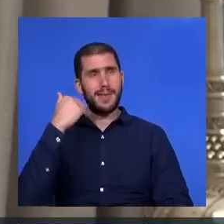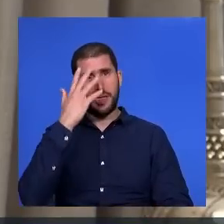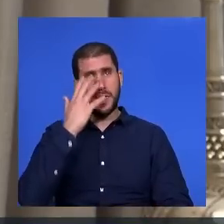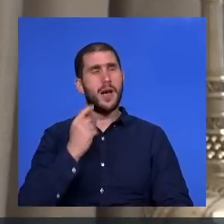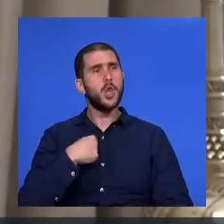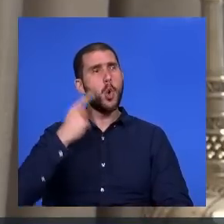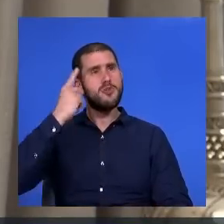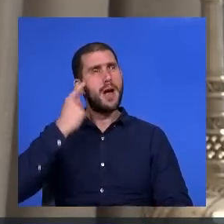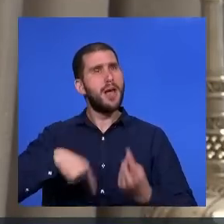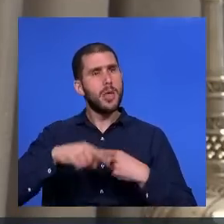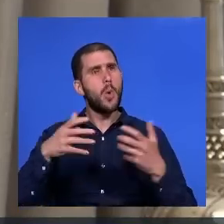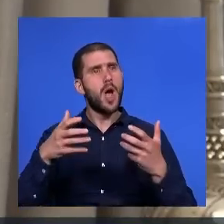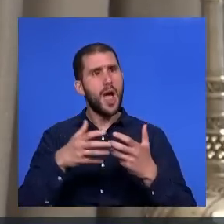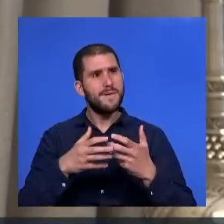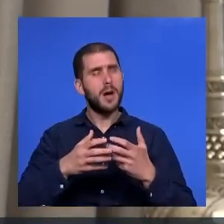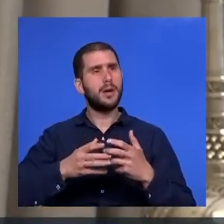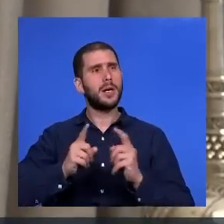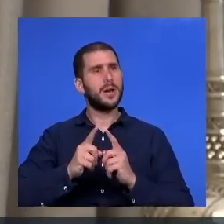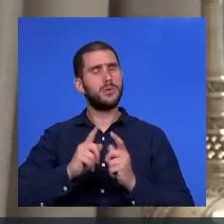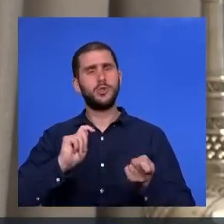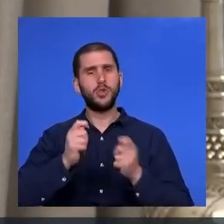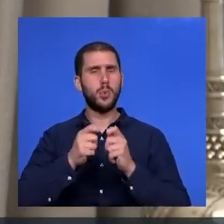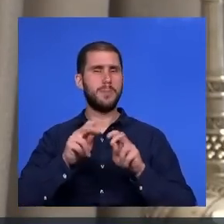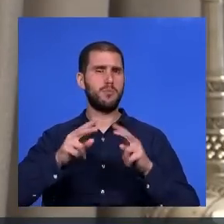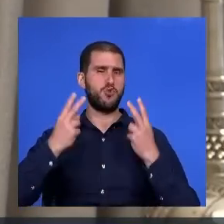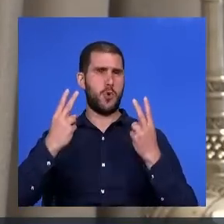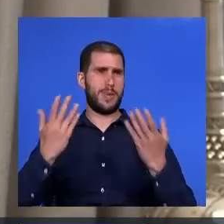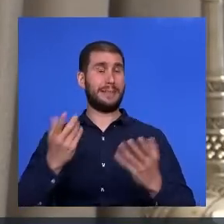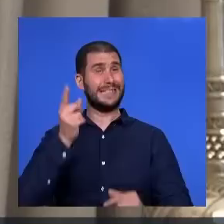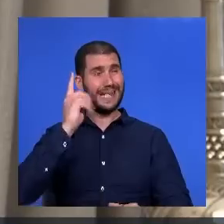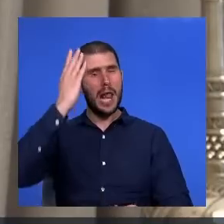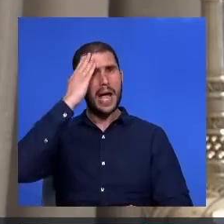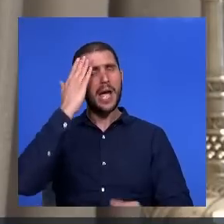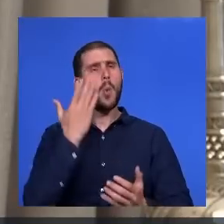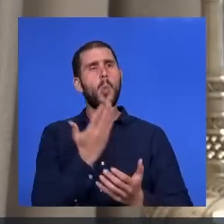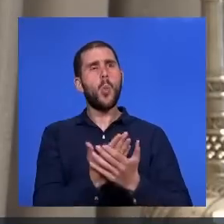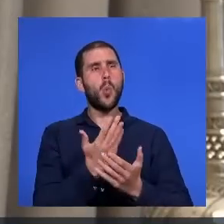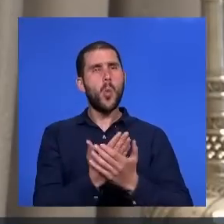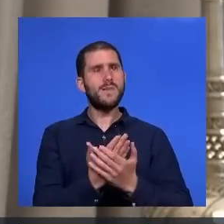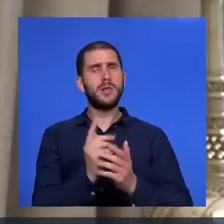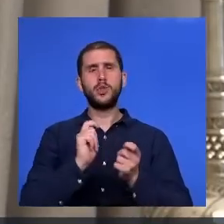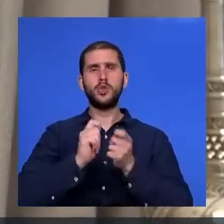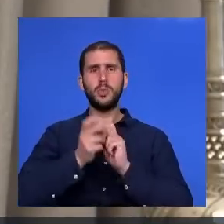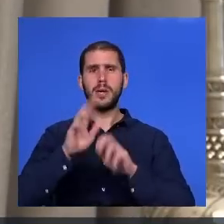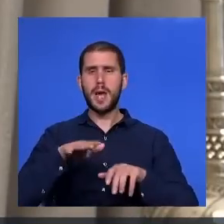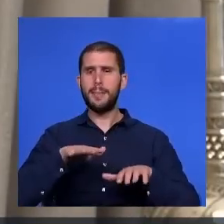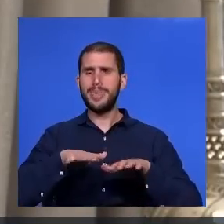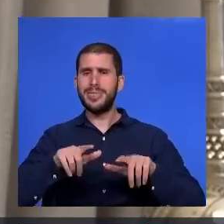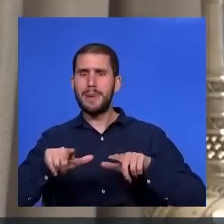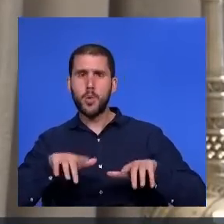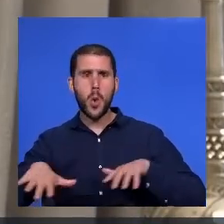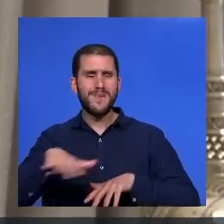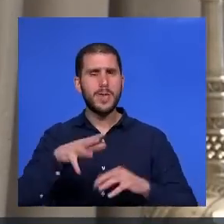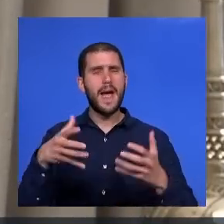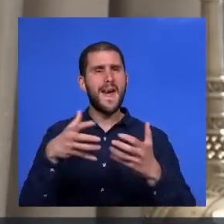חושב שאנחנו חברה שעוברת תמורות משמעותיות, וצריך להכיר בעובדה הזאת, היא עוברת תמורות גם דמוגרפיות, גם